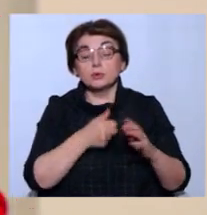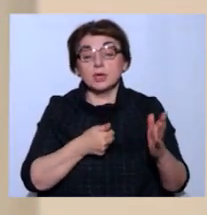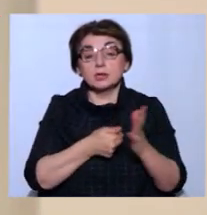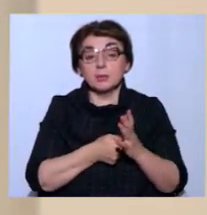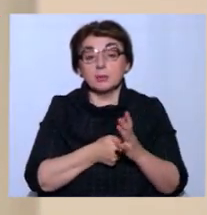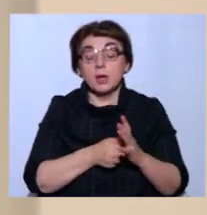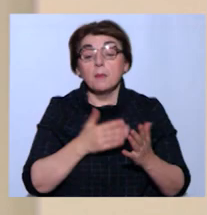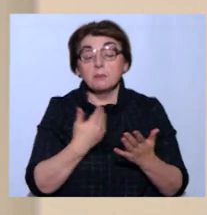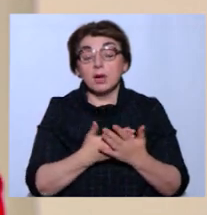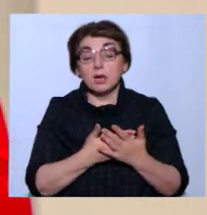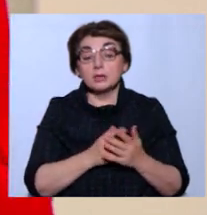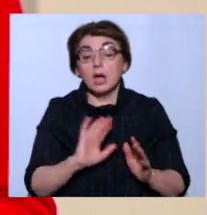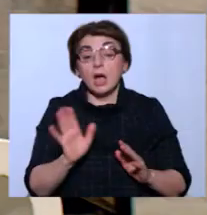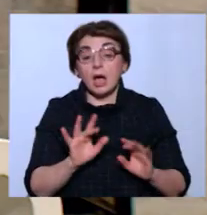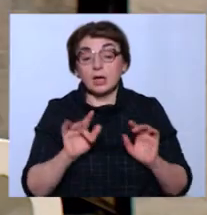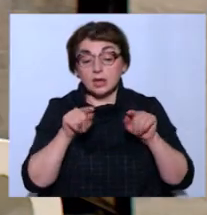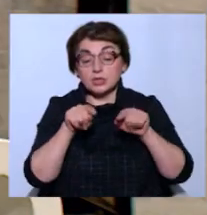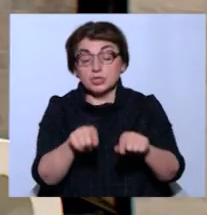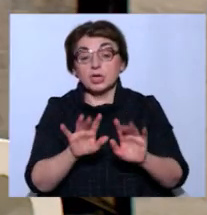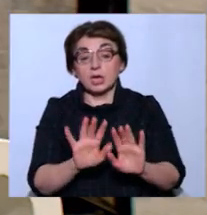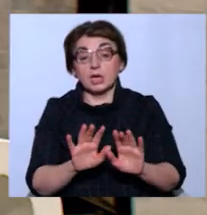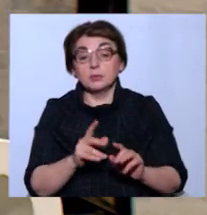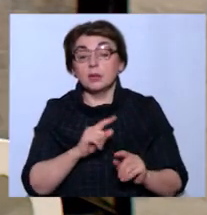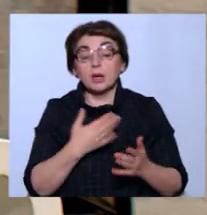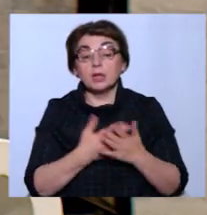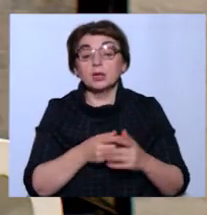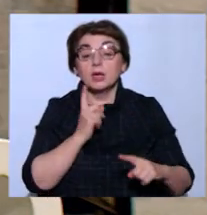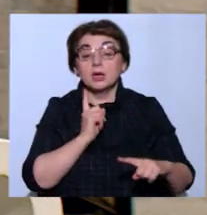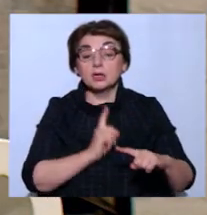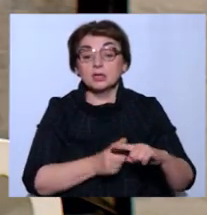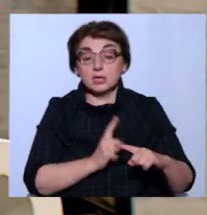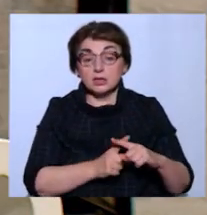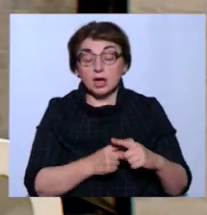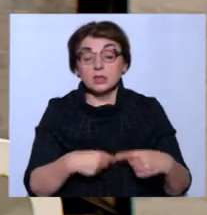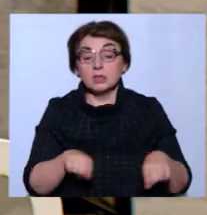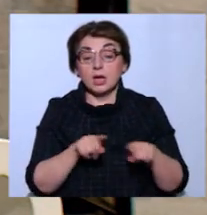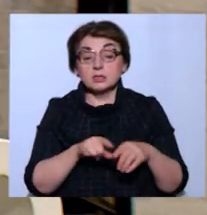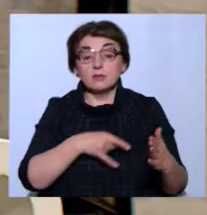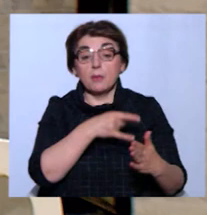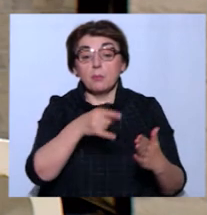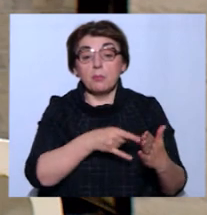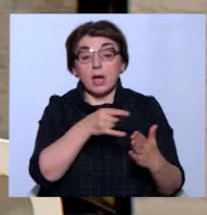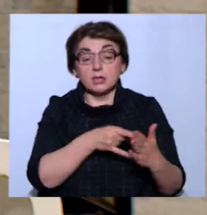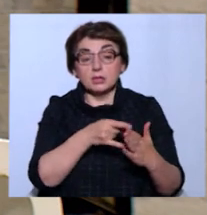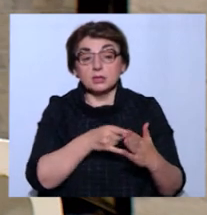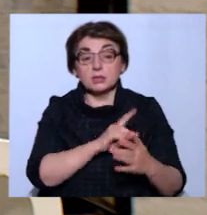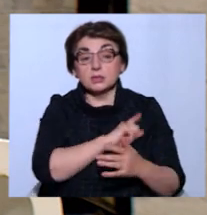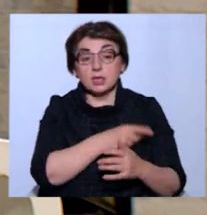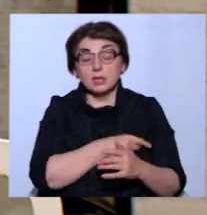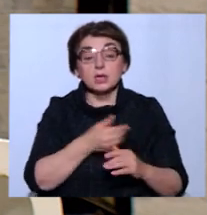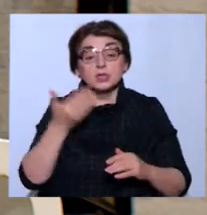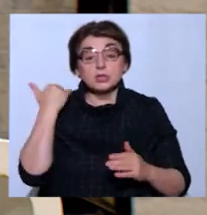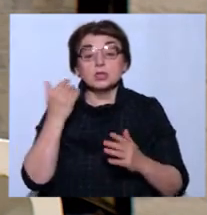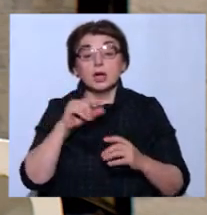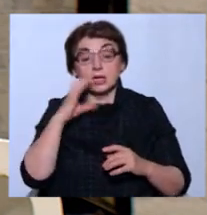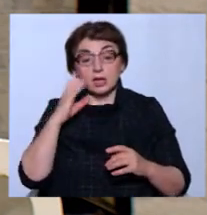ძალის მაგალითია რკინისა და მაგნიტის მიზიდულობა. თქვენ იცით მაგნიტი, ისწავლეთ წინა